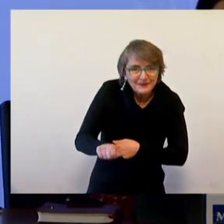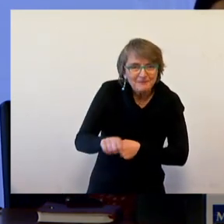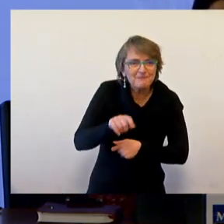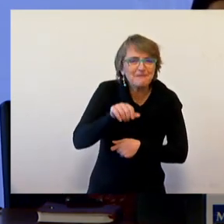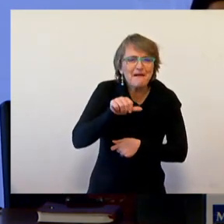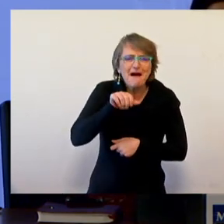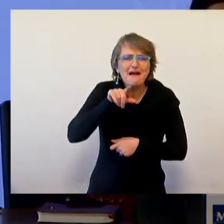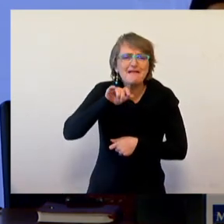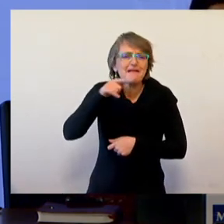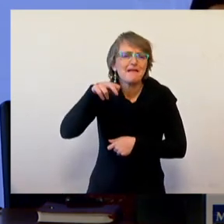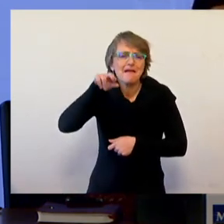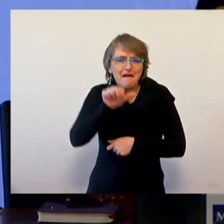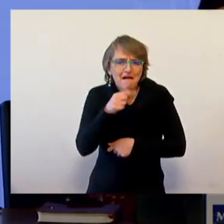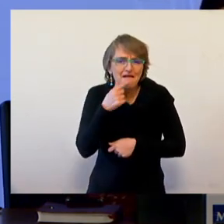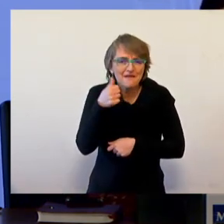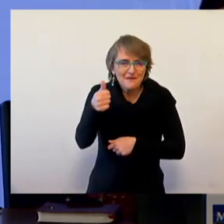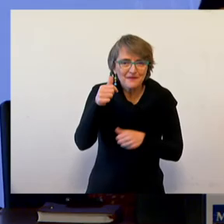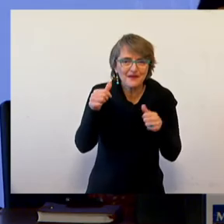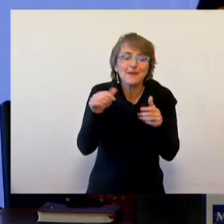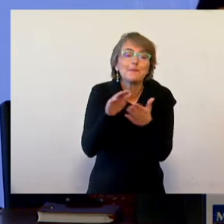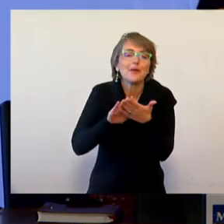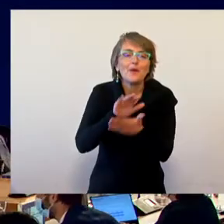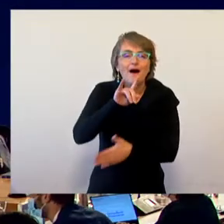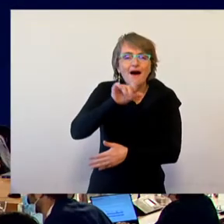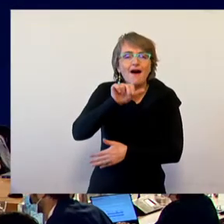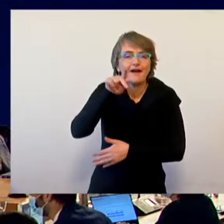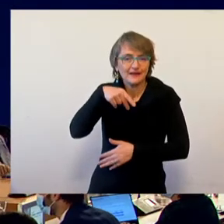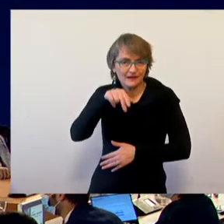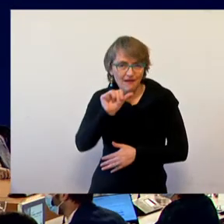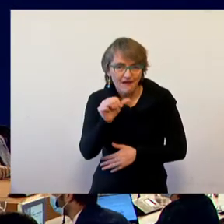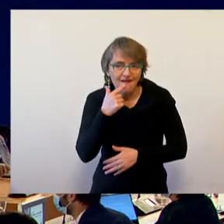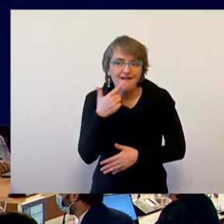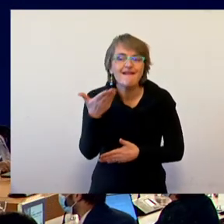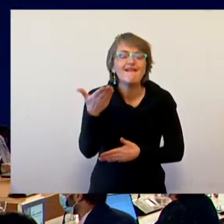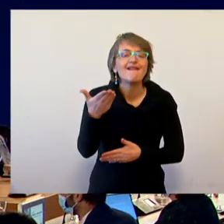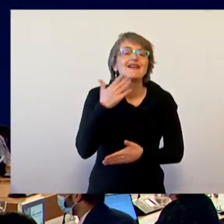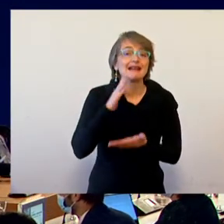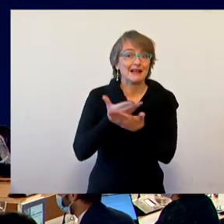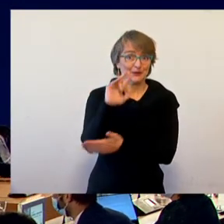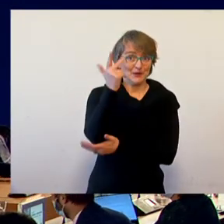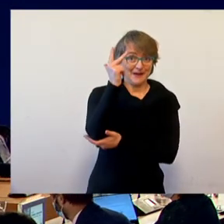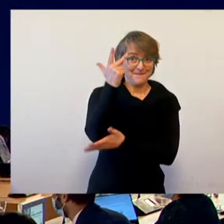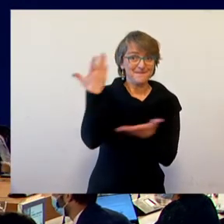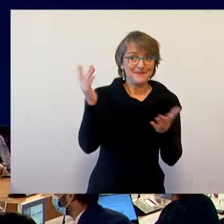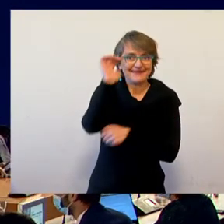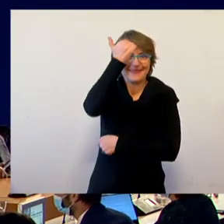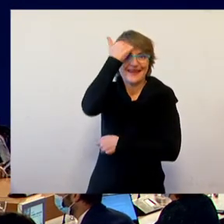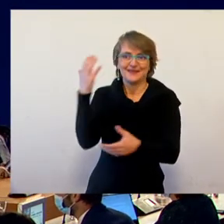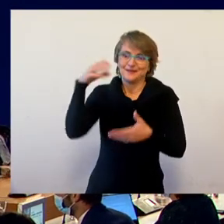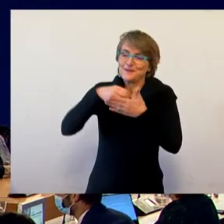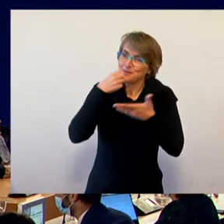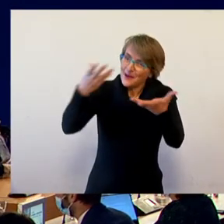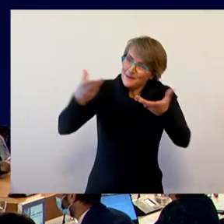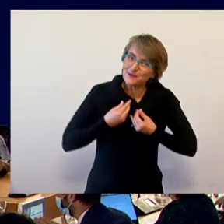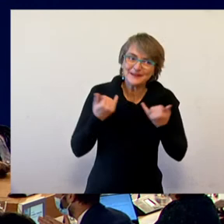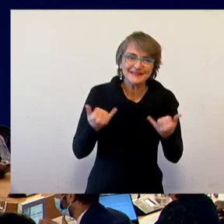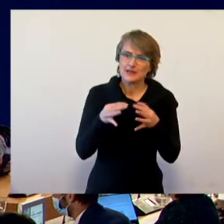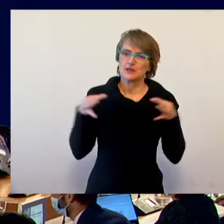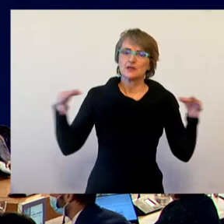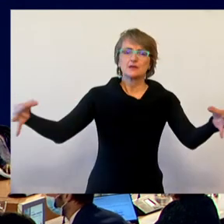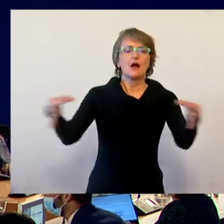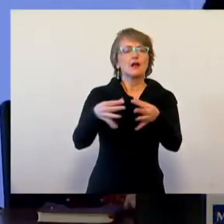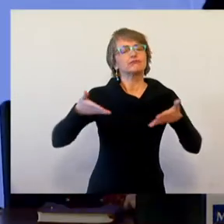troisième ici. Cher Aya, bienvenue à Montpellier, ici dans la salle très solennelle du conseil municipal